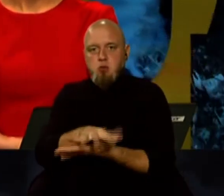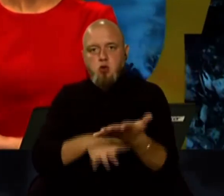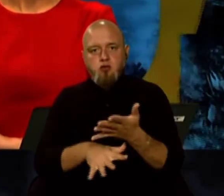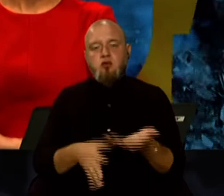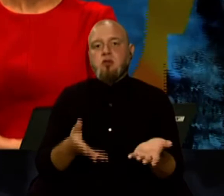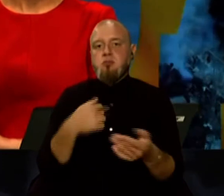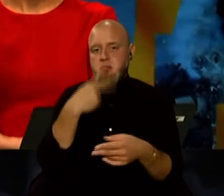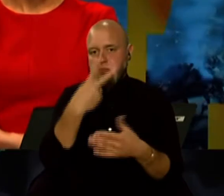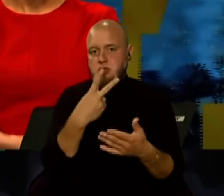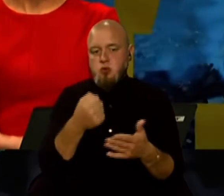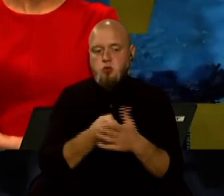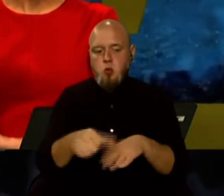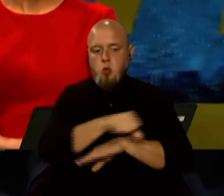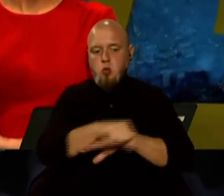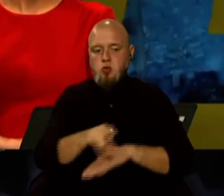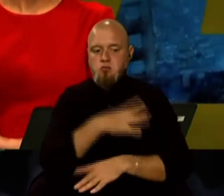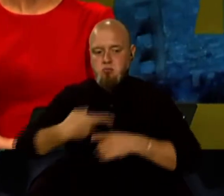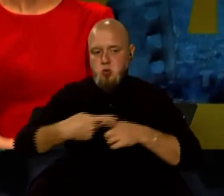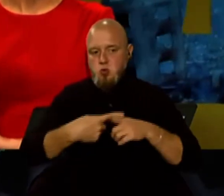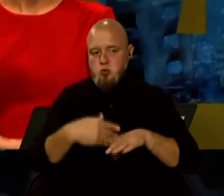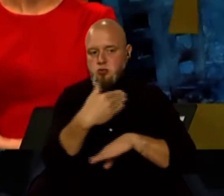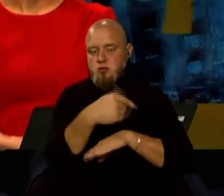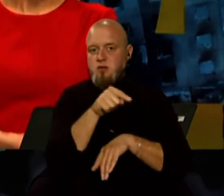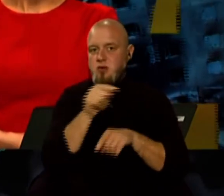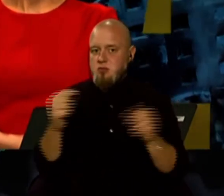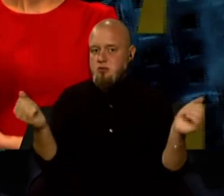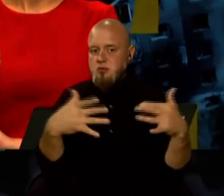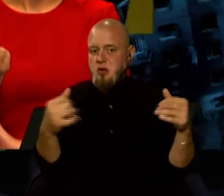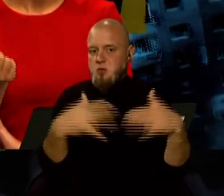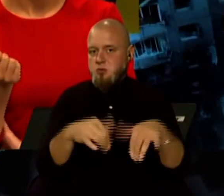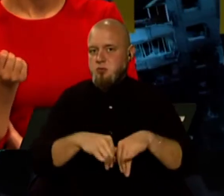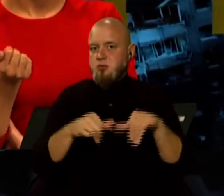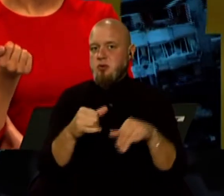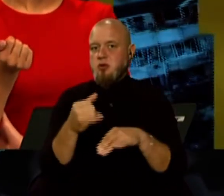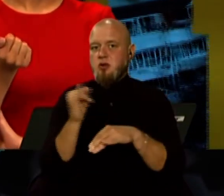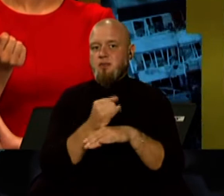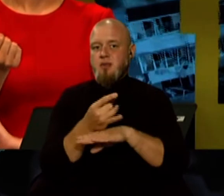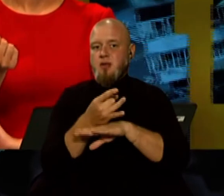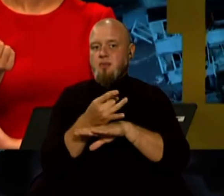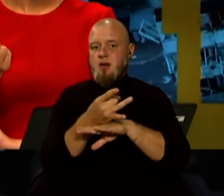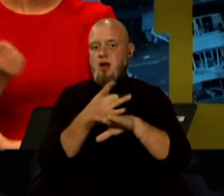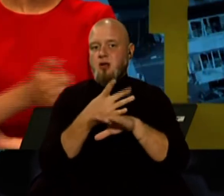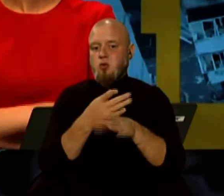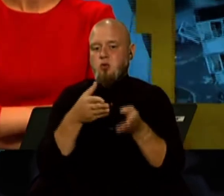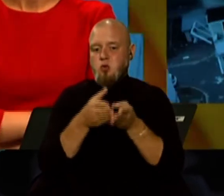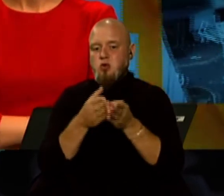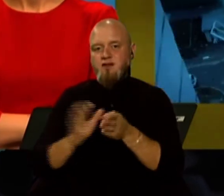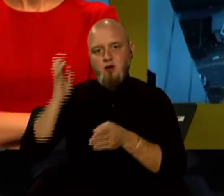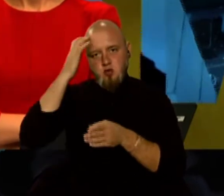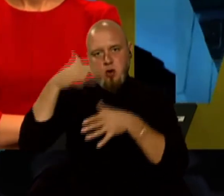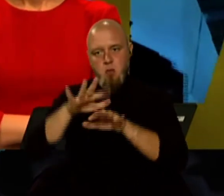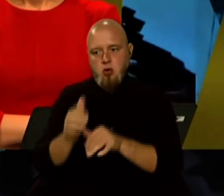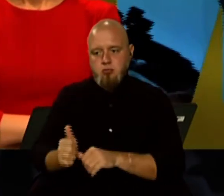до кордону з білоруської сторони вони там стягують, і ракетоносці в Чорне море виводять один за одним.